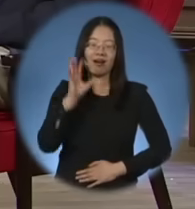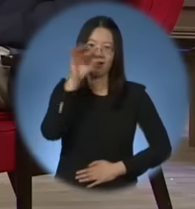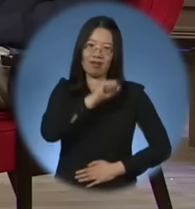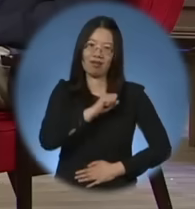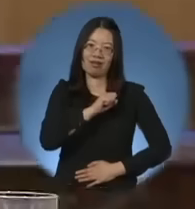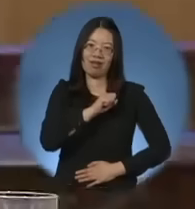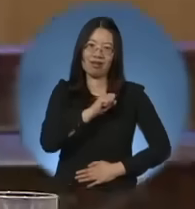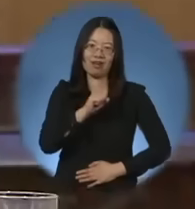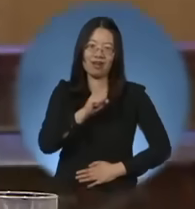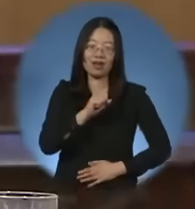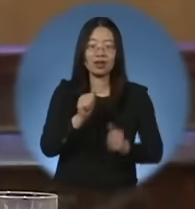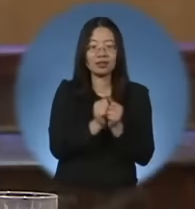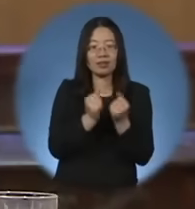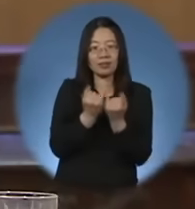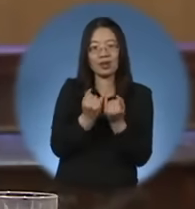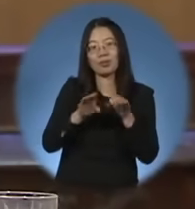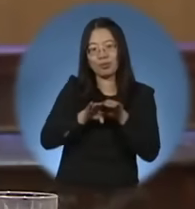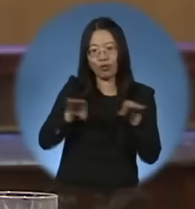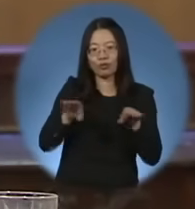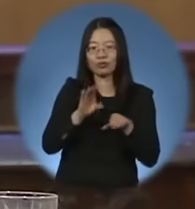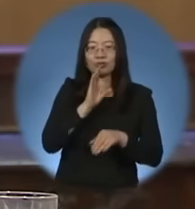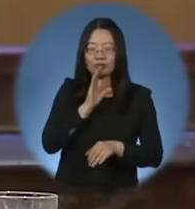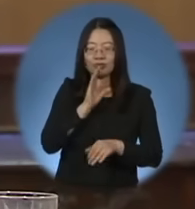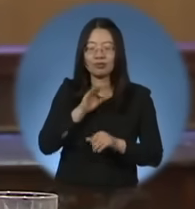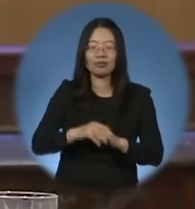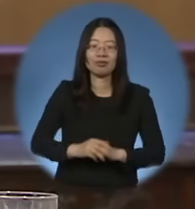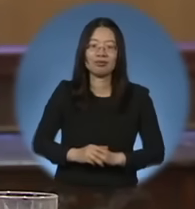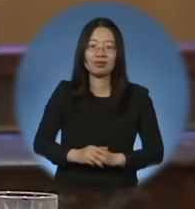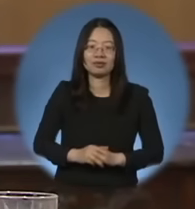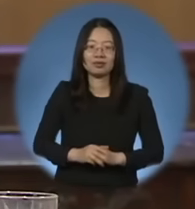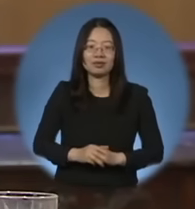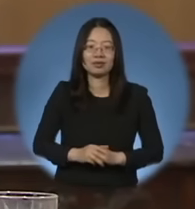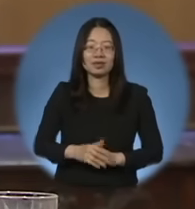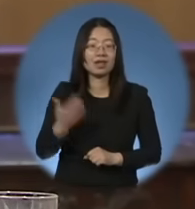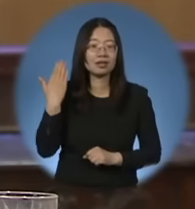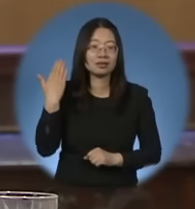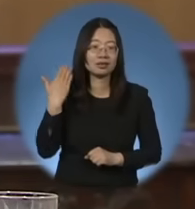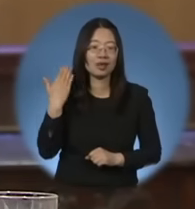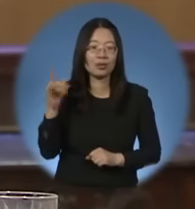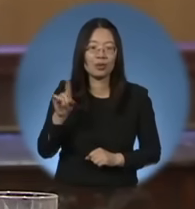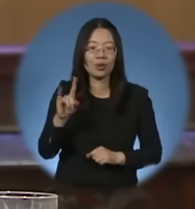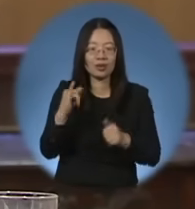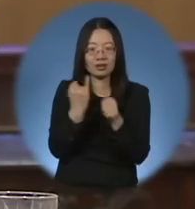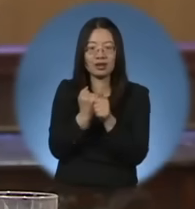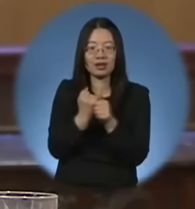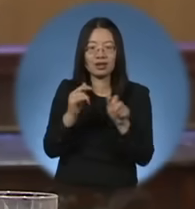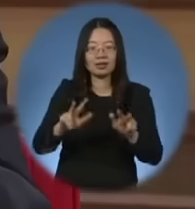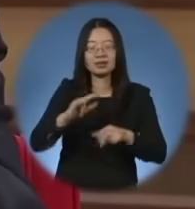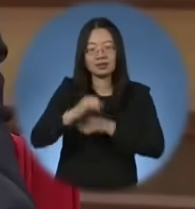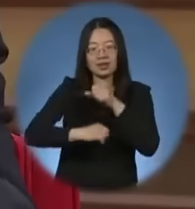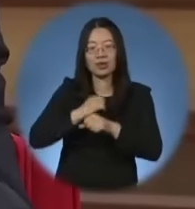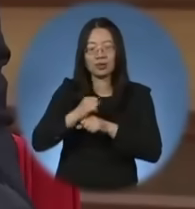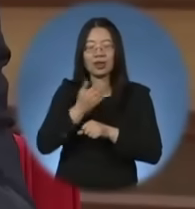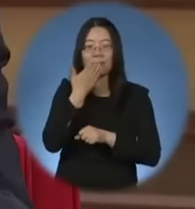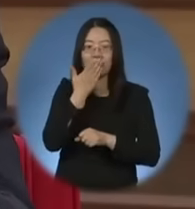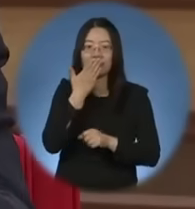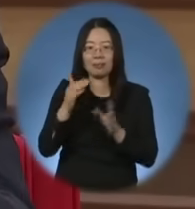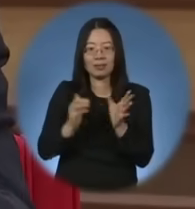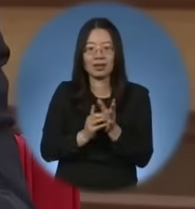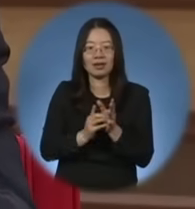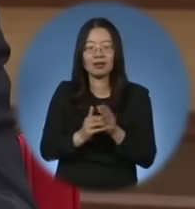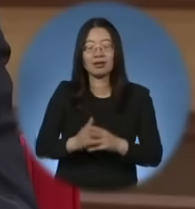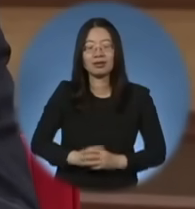재밌네요네 그것도 일종의 남녀 평등이 있던 거죠 그래요 그렇죠 그래요 그때는 결혼을 좀 자유롭게